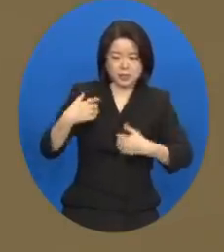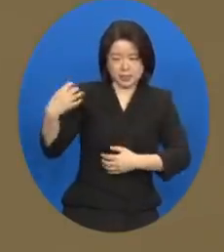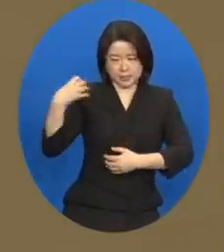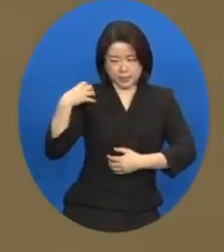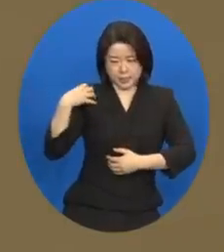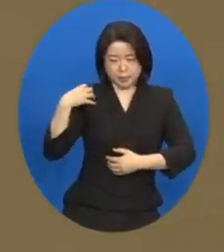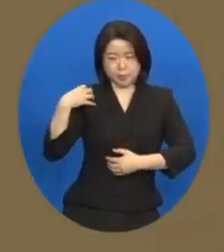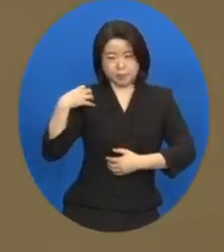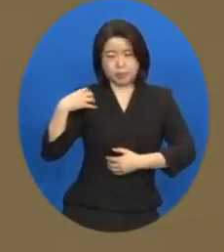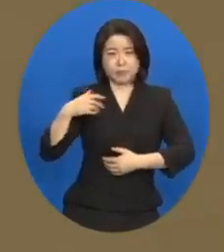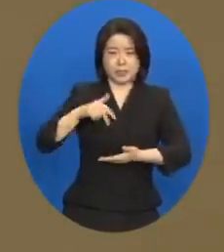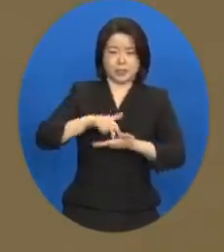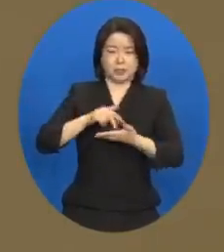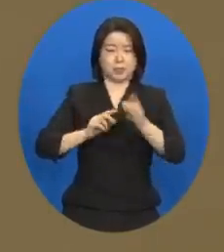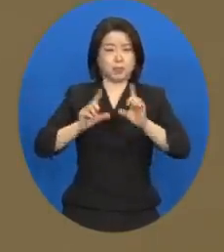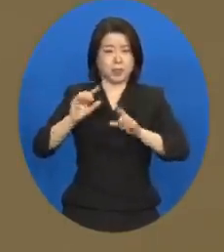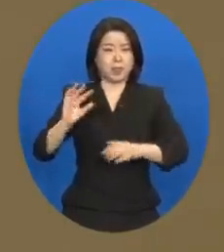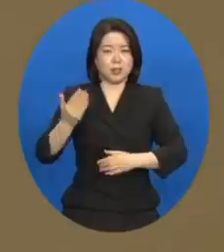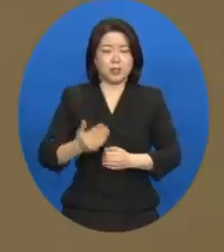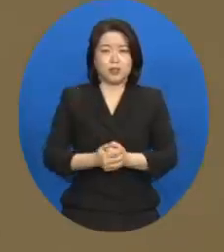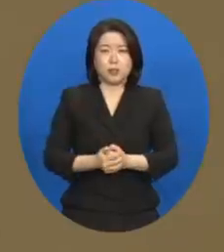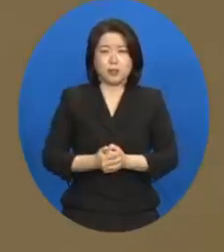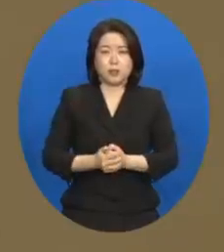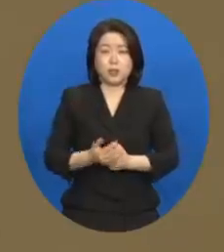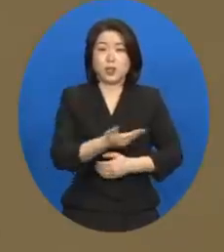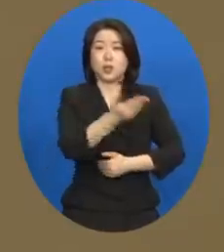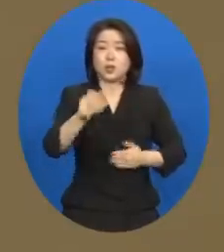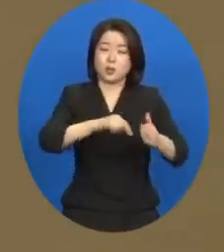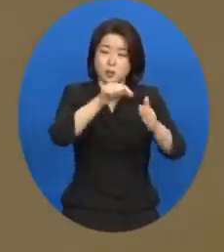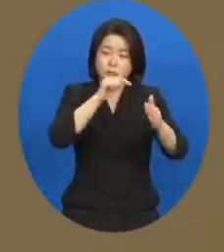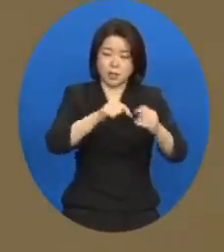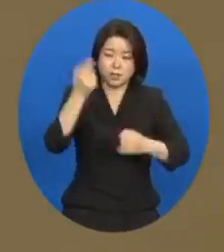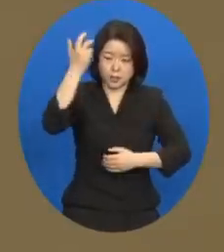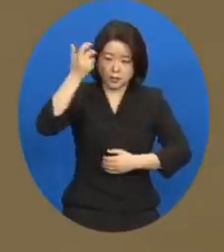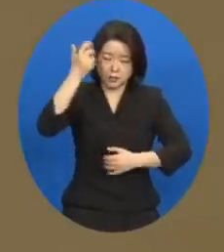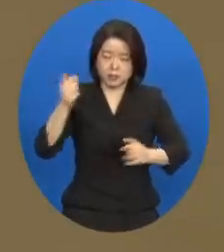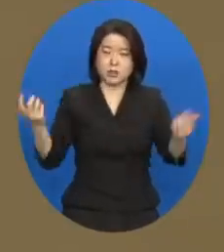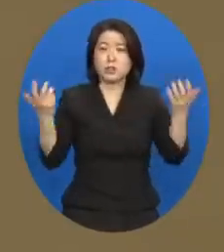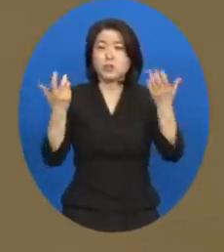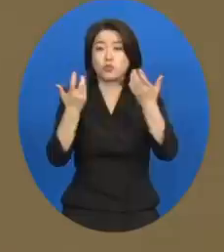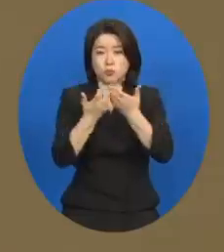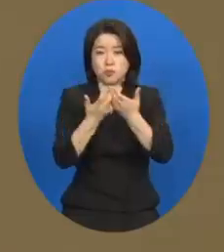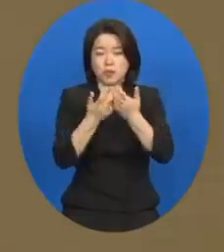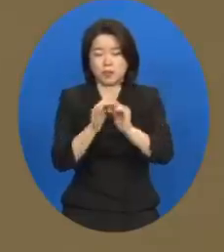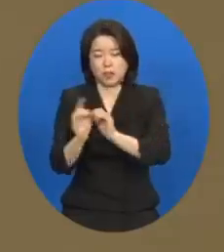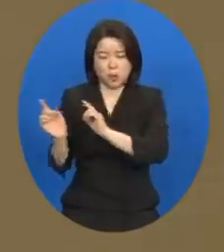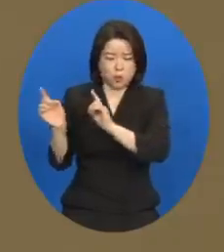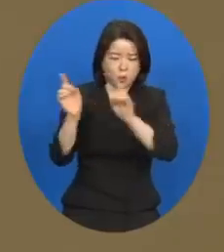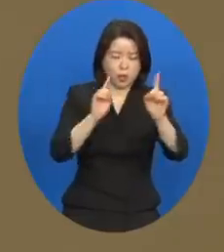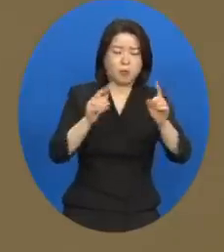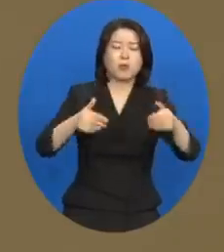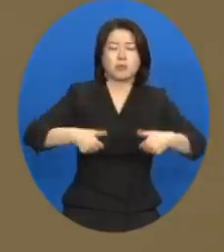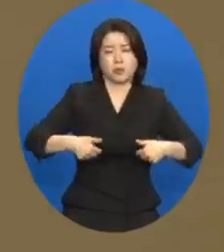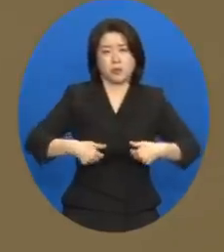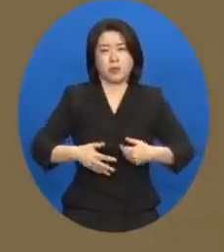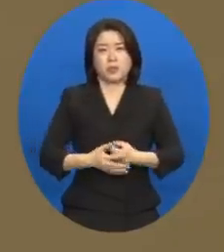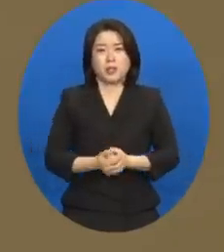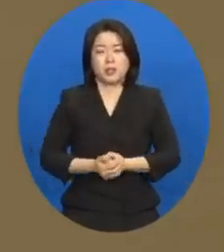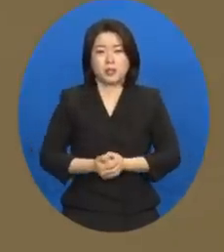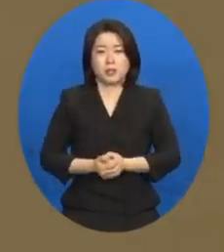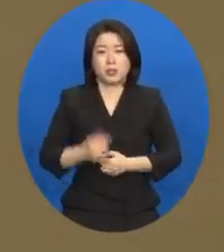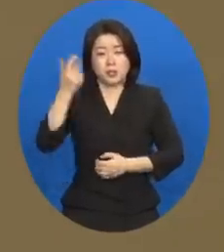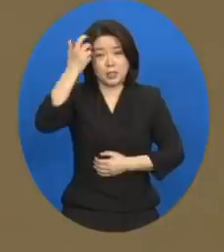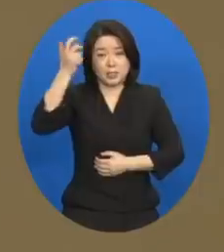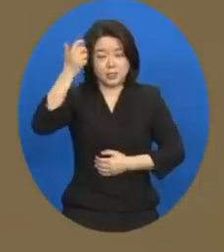가져야 합니다. 여러분 안에 영적인 충만함 회복할 수 있어야 합니다.